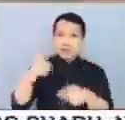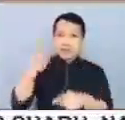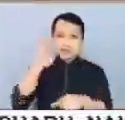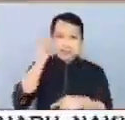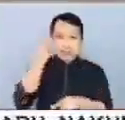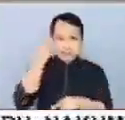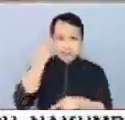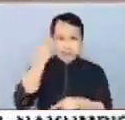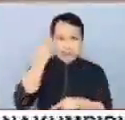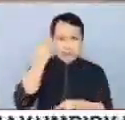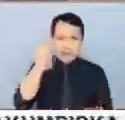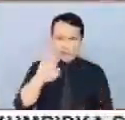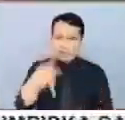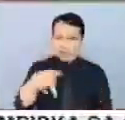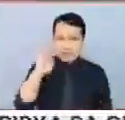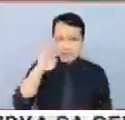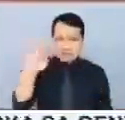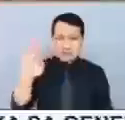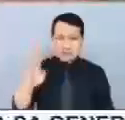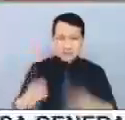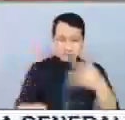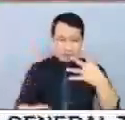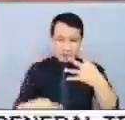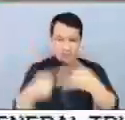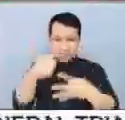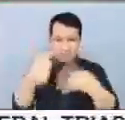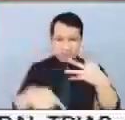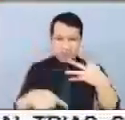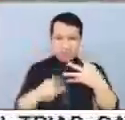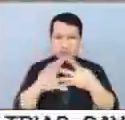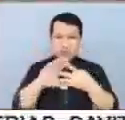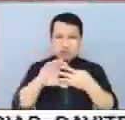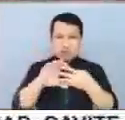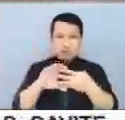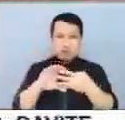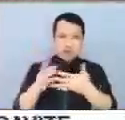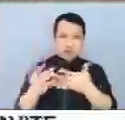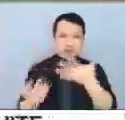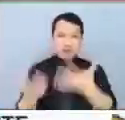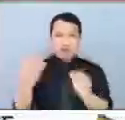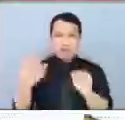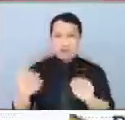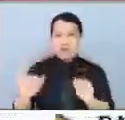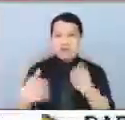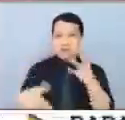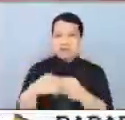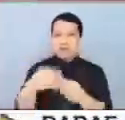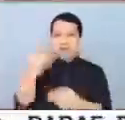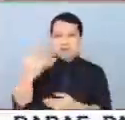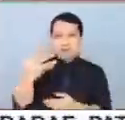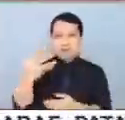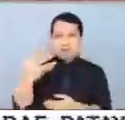Kaya, interesante, no? Si VP Lenny siguro medyo dihado pa ng konti pero pwede rin siya makahabol.